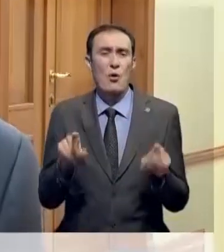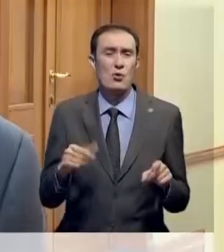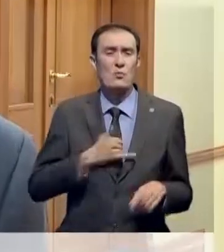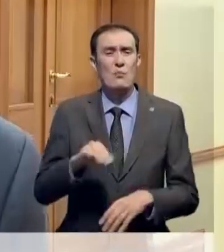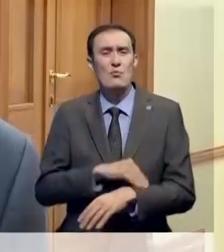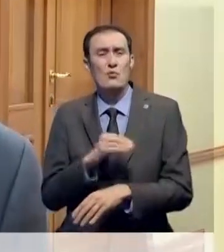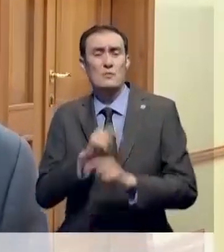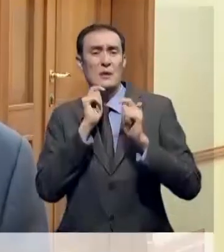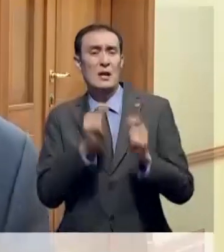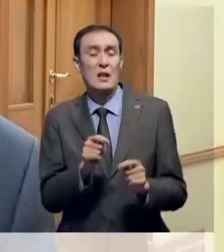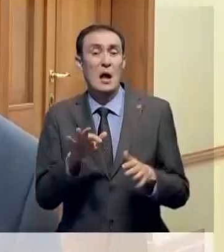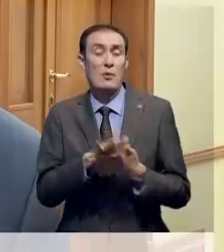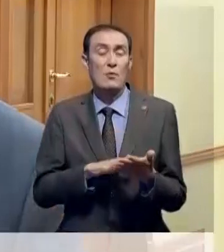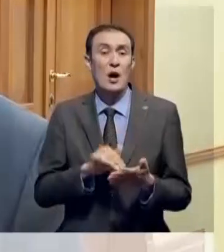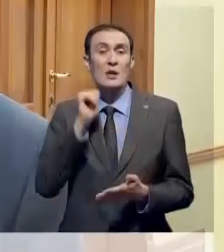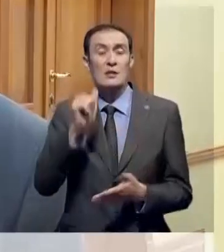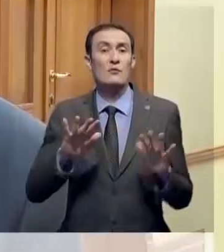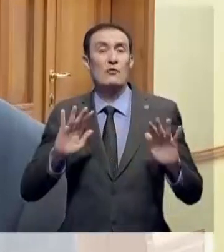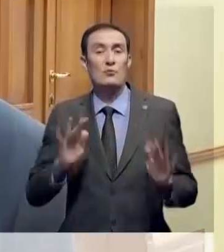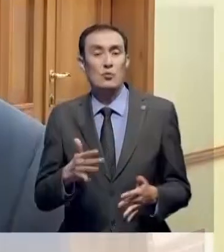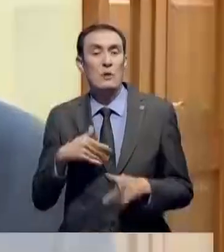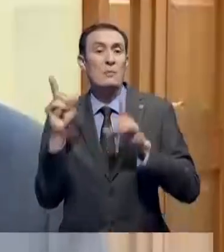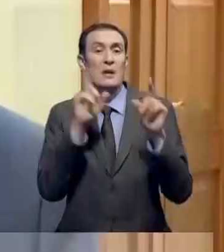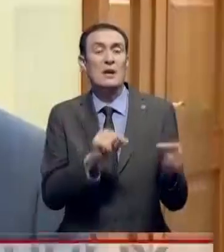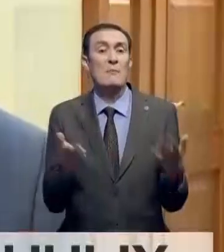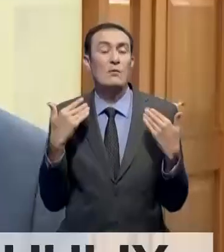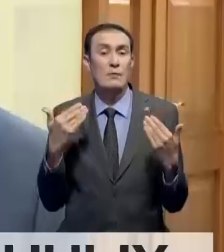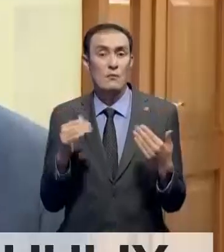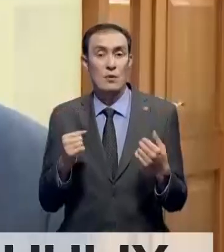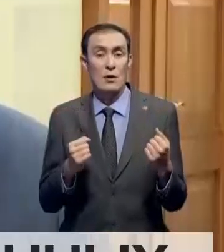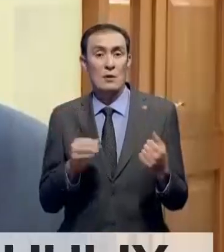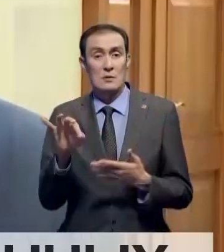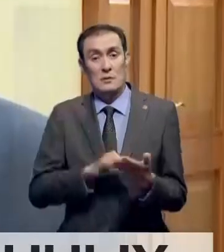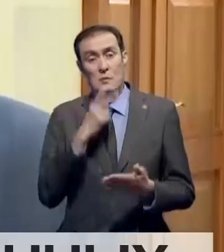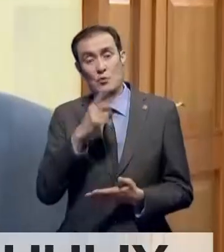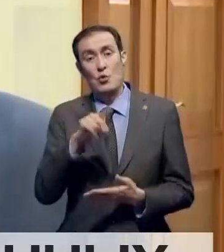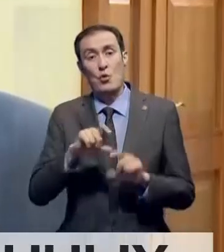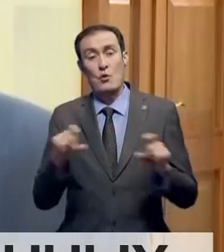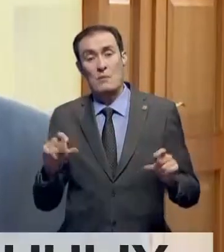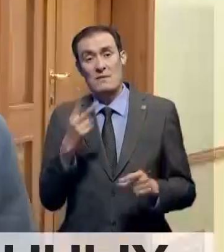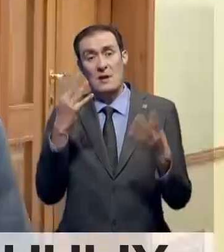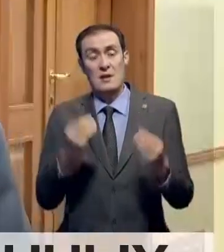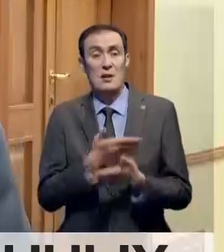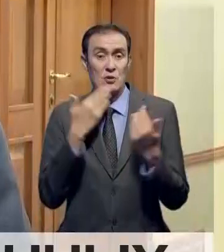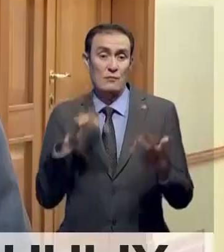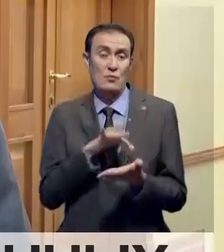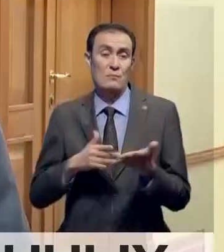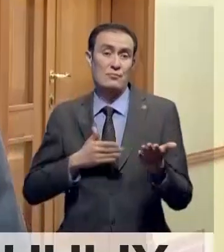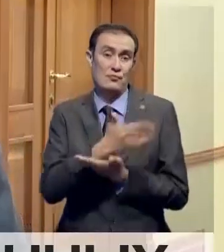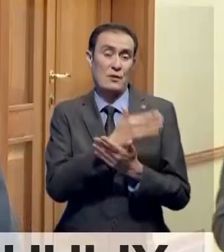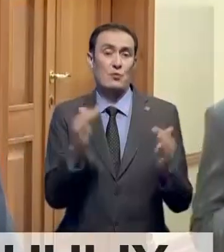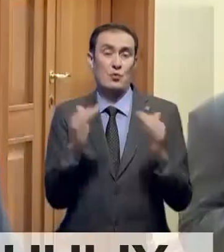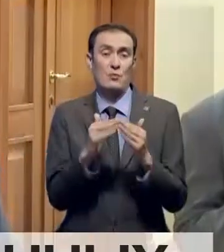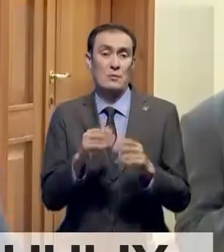там подарил, а потом говорит, а завтра мы уезжаем в Боровое, в машине просто пробьет ее адрес, 2 дня ее нету в городе, пошел собирать